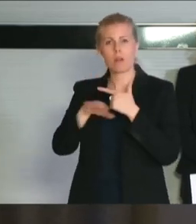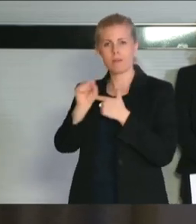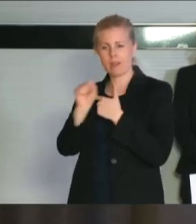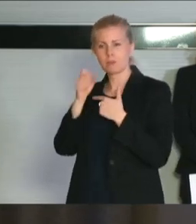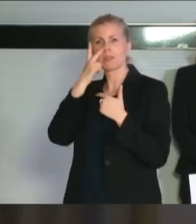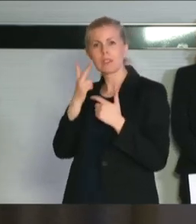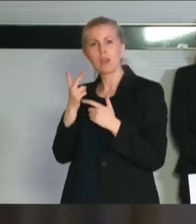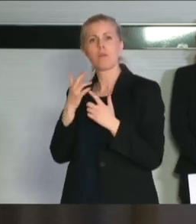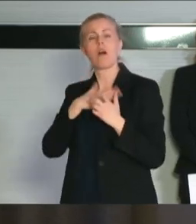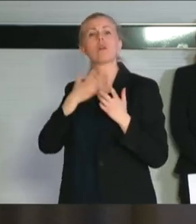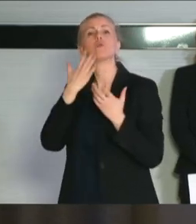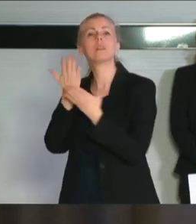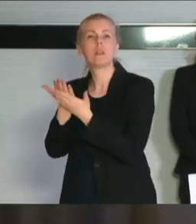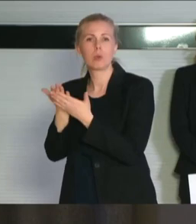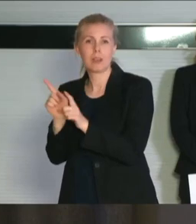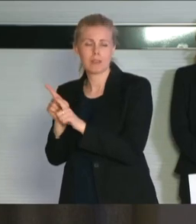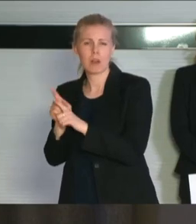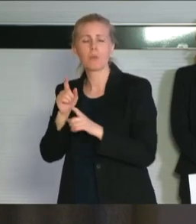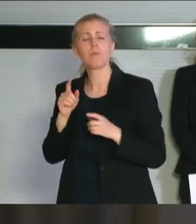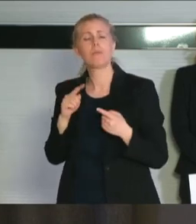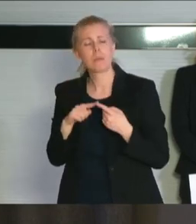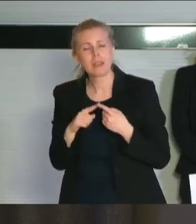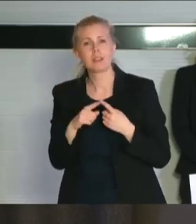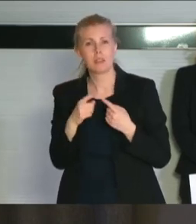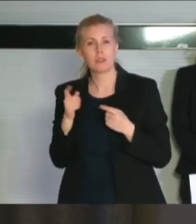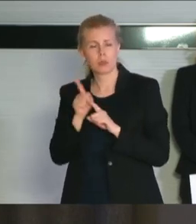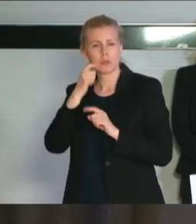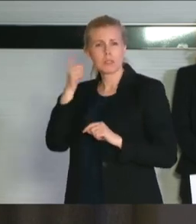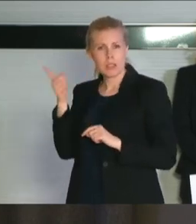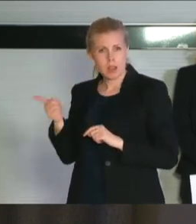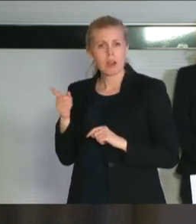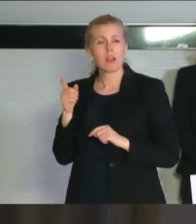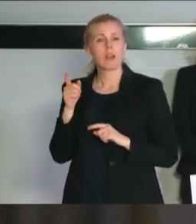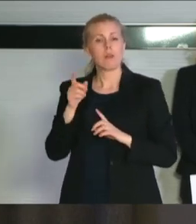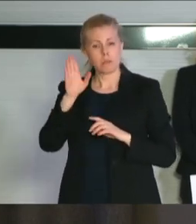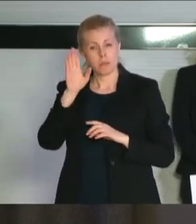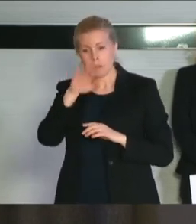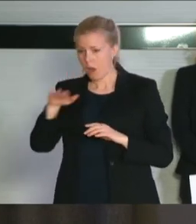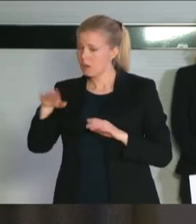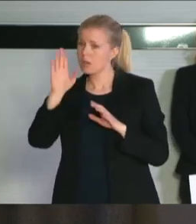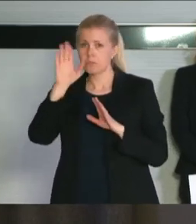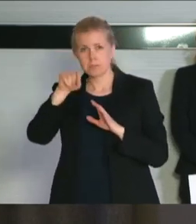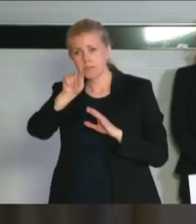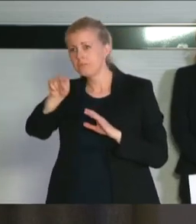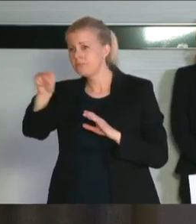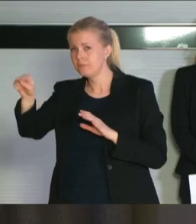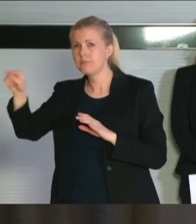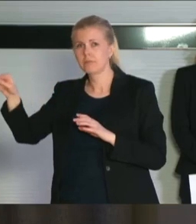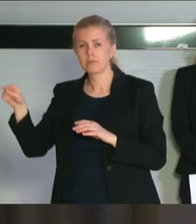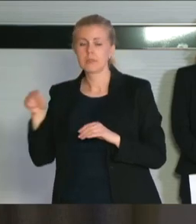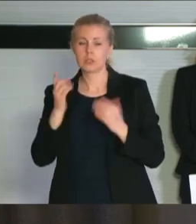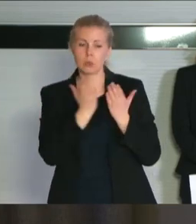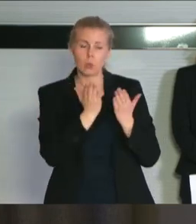tilbud. Men så vet man likevel, som du også er inne på, at det er barn som har skolen og barnehage